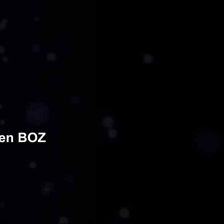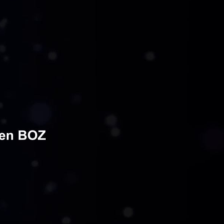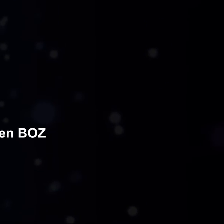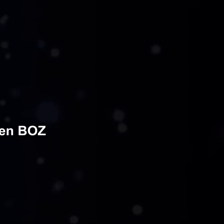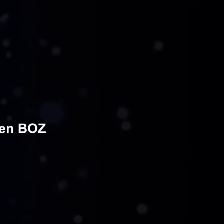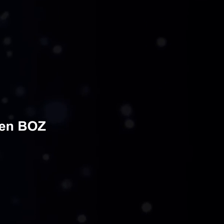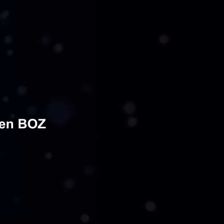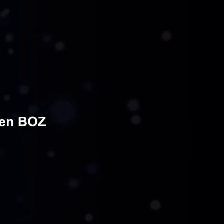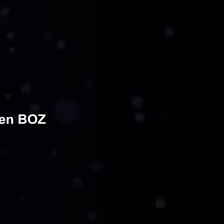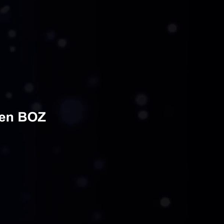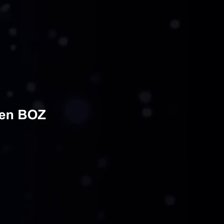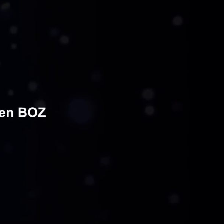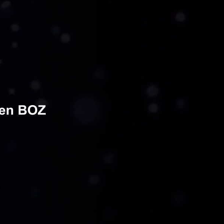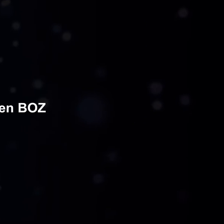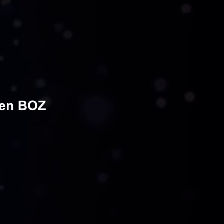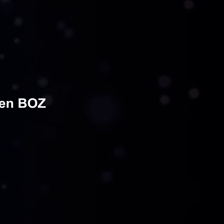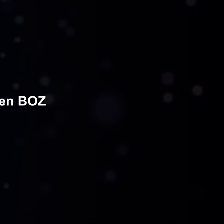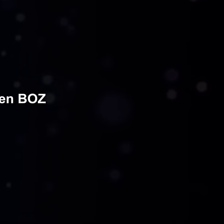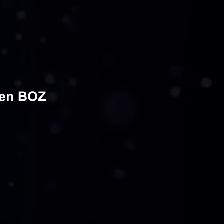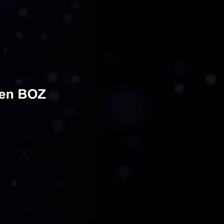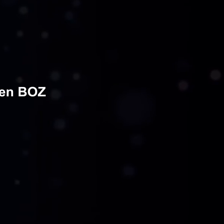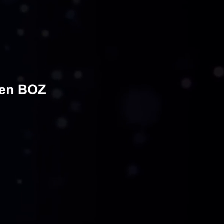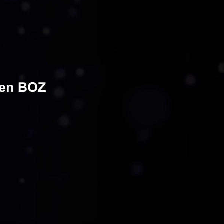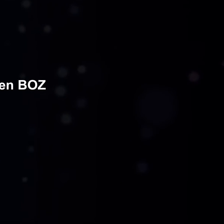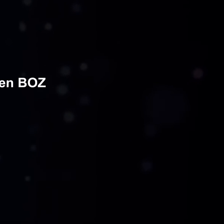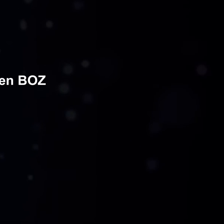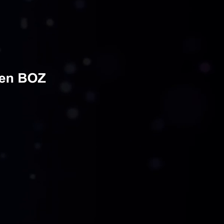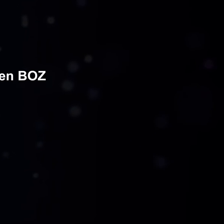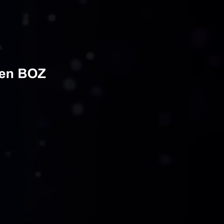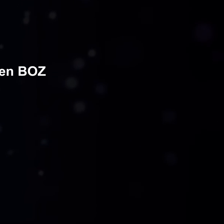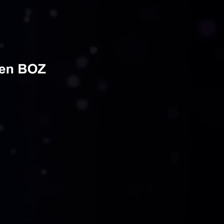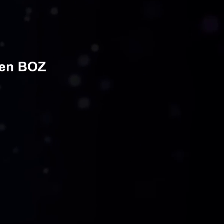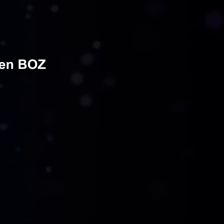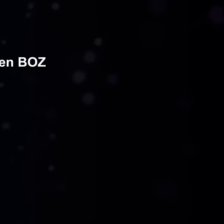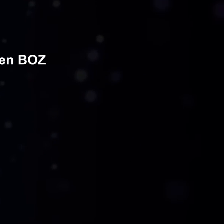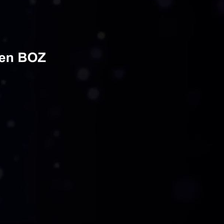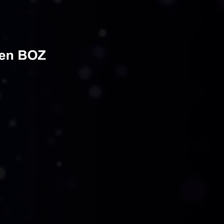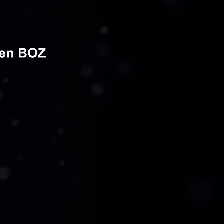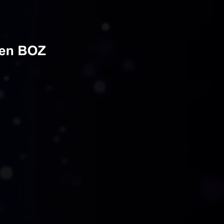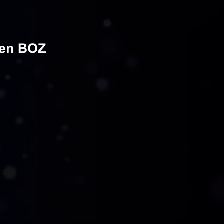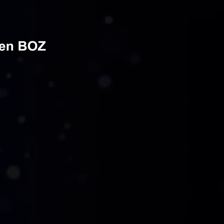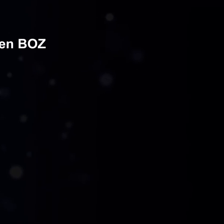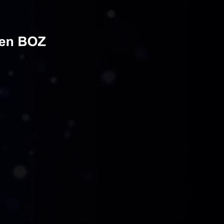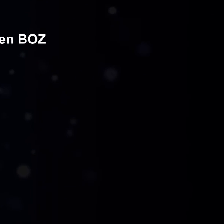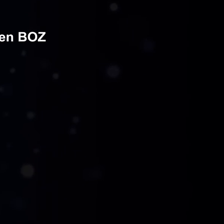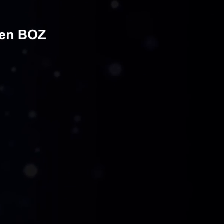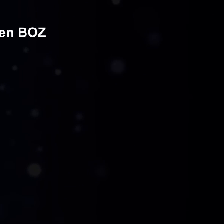Ayten Boz. Anlatıcı Makbule Tok. Ferhat, Gökalp